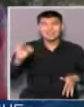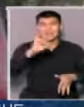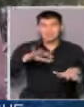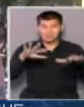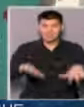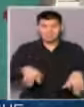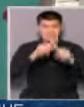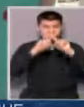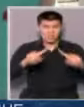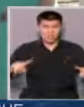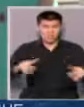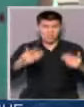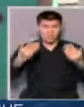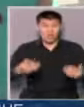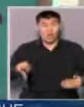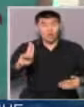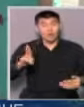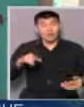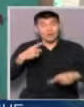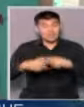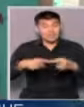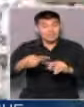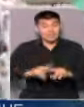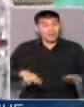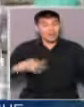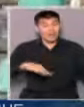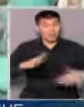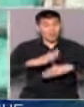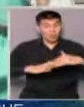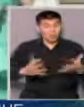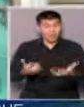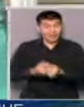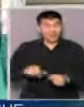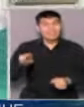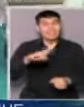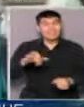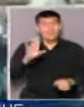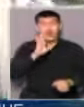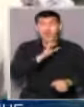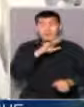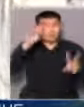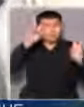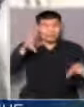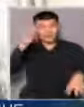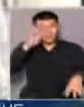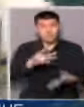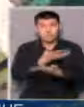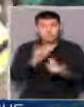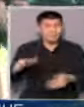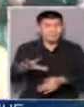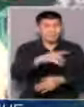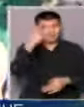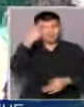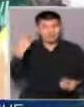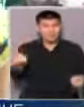орны ерекше. Себебі Құрманғазыдан кейінгі қара домбыраны қолға алған Дина анамыздың күйлерін білмейтін қазақ кемде кем.